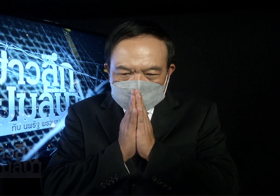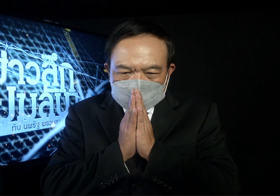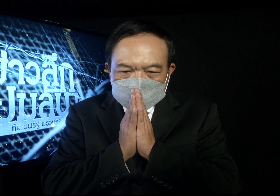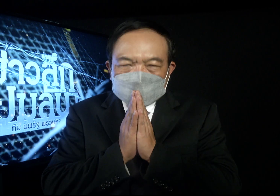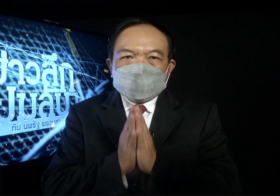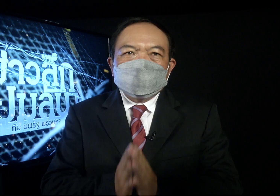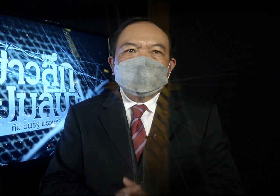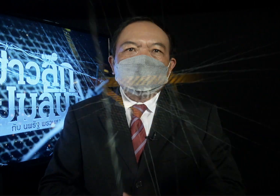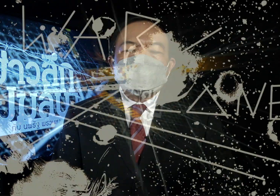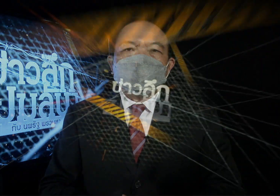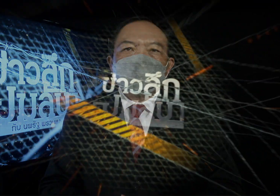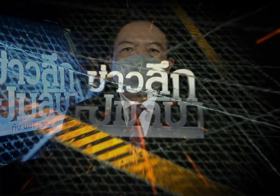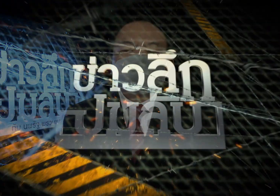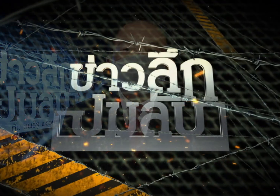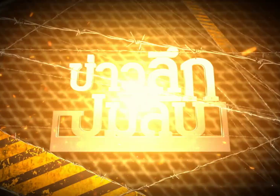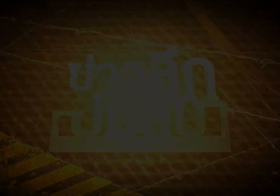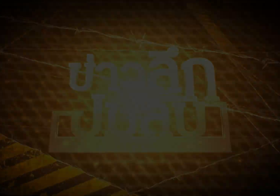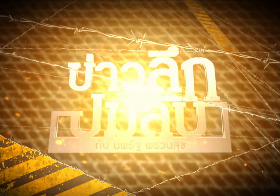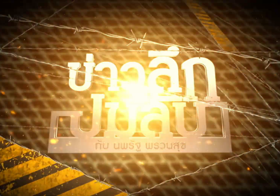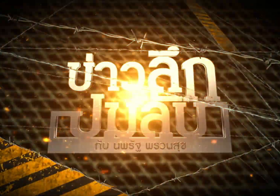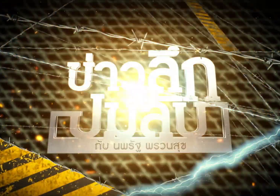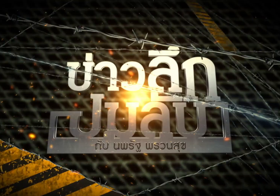อ่ะพ.ย